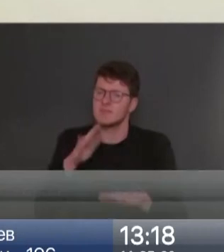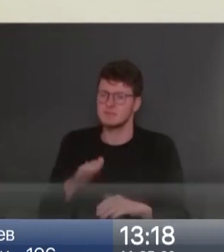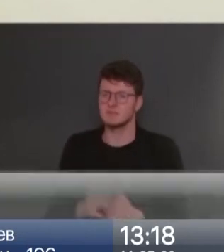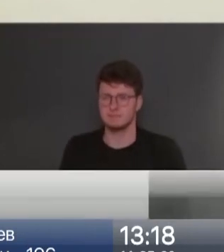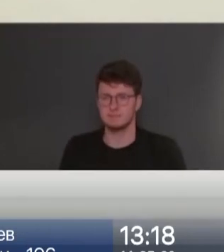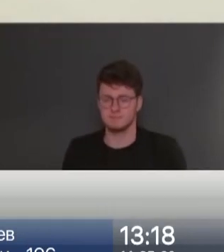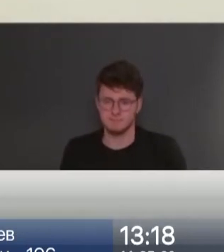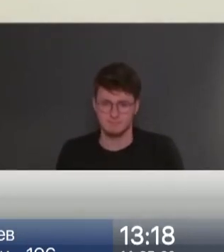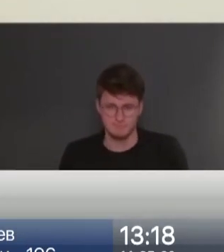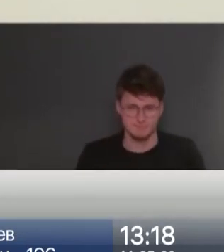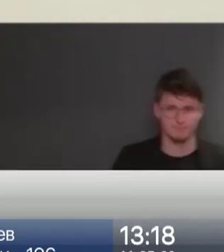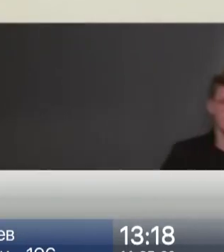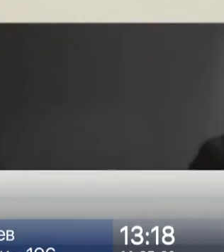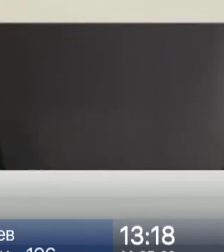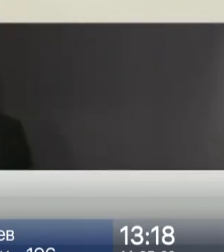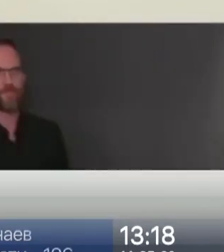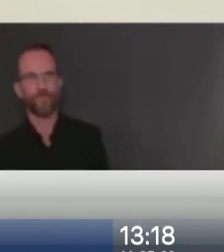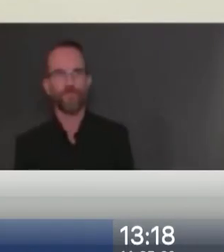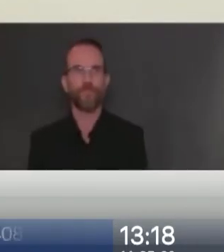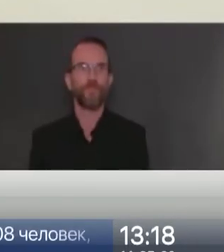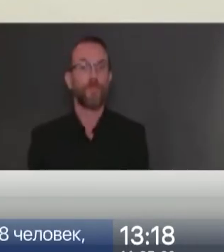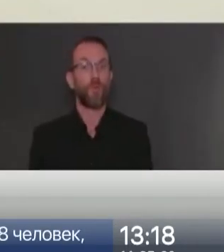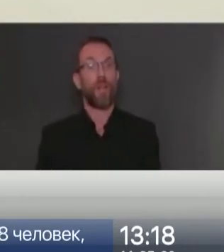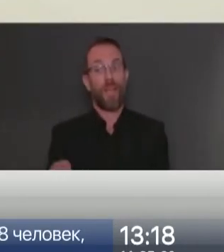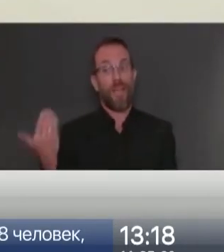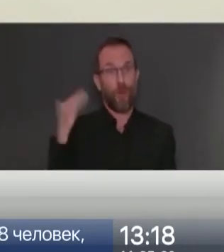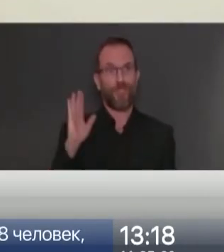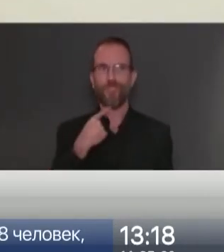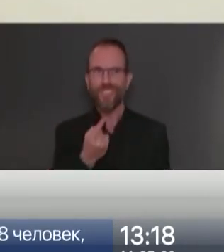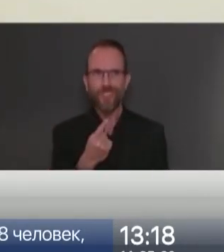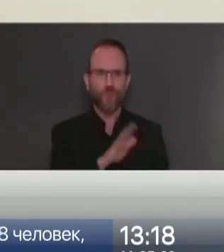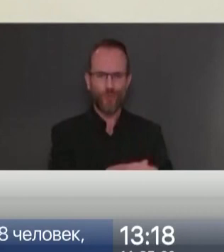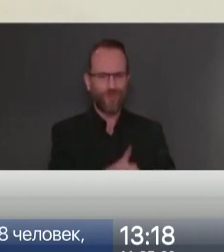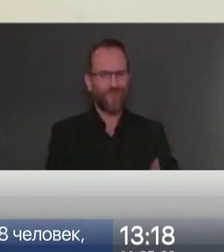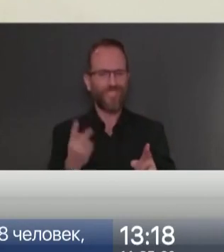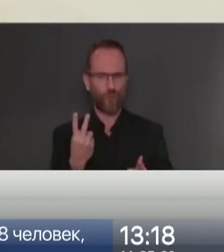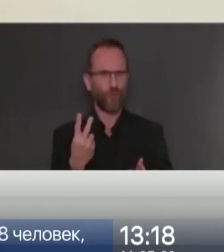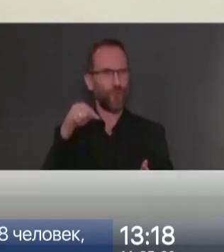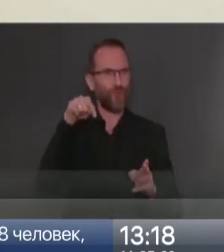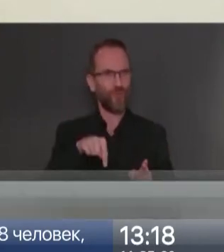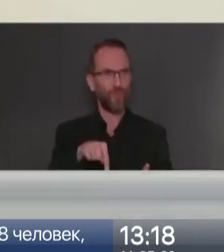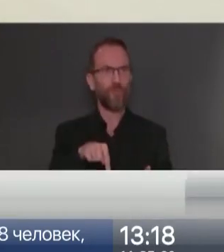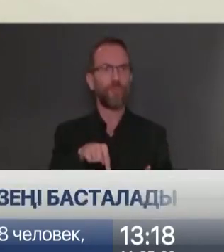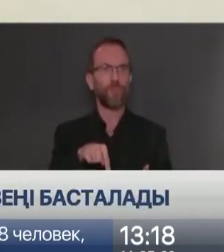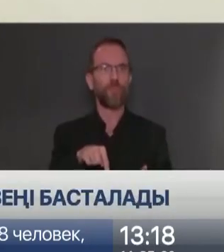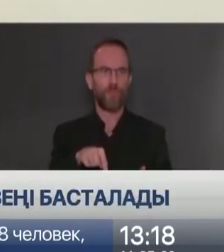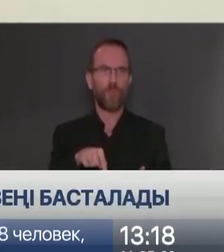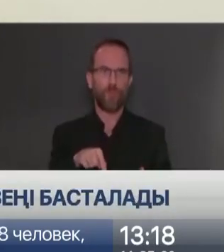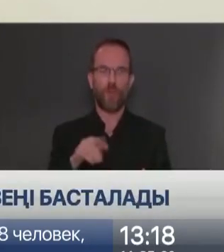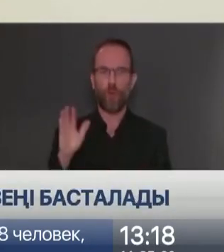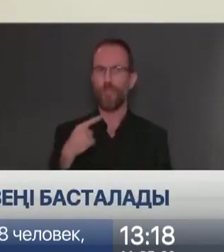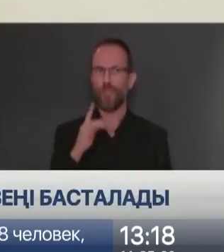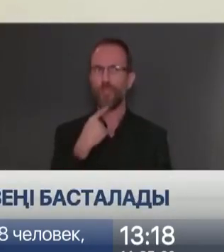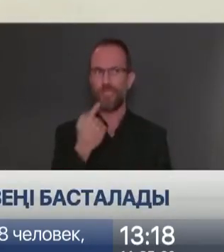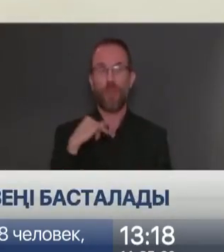Шектеу шараларын жеңілдетудің екінші кезеңінде шаштараздар мен сән салондары ашылады. Бірақ олар адамдарды алдын ала жазу бойынша